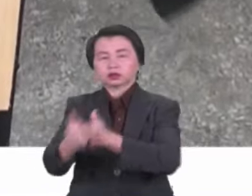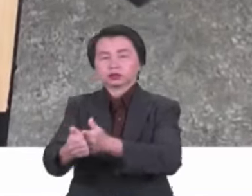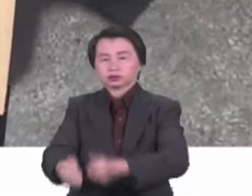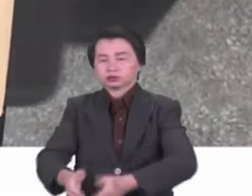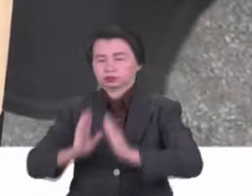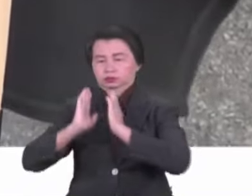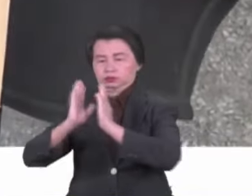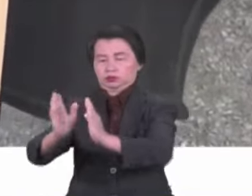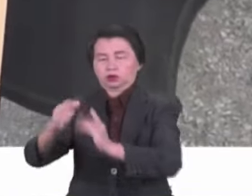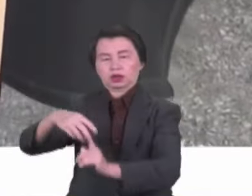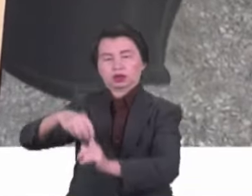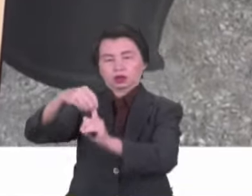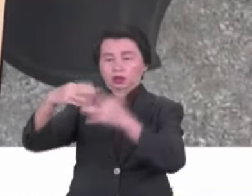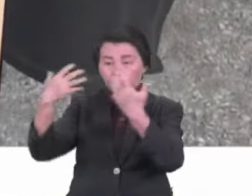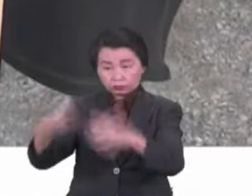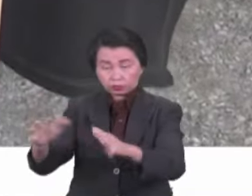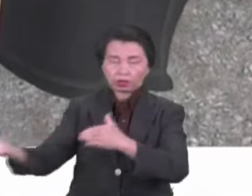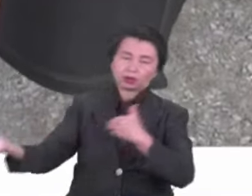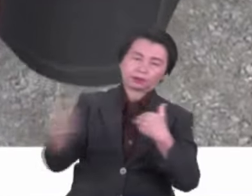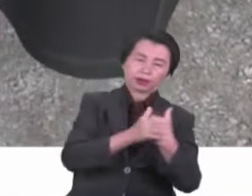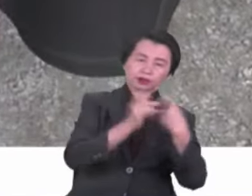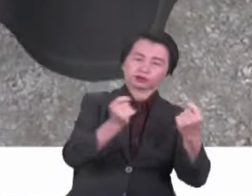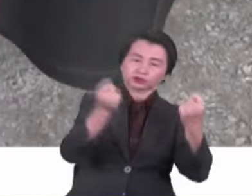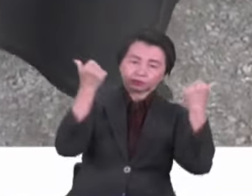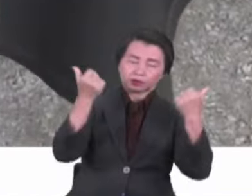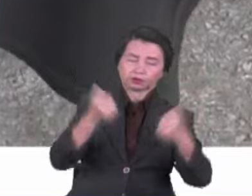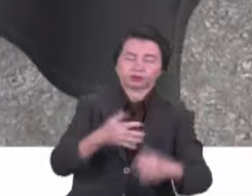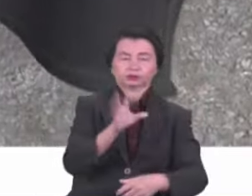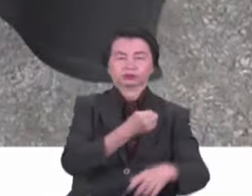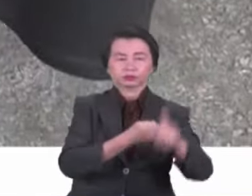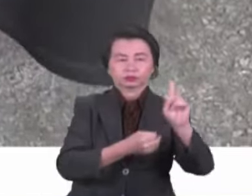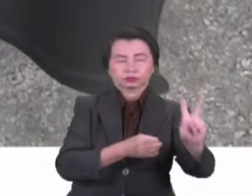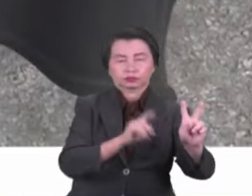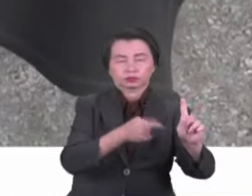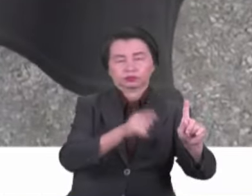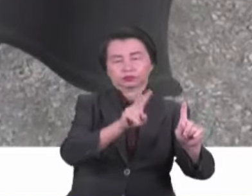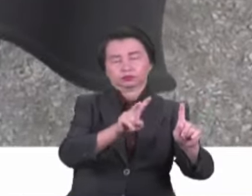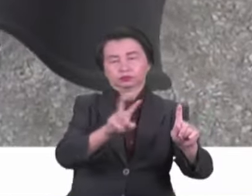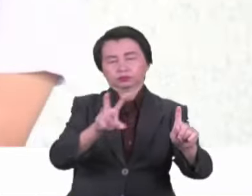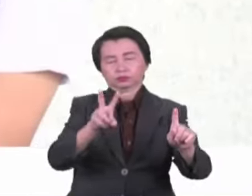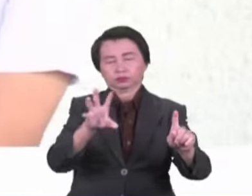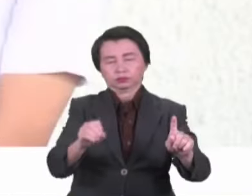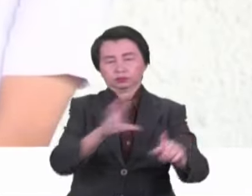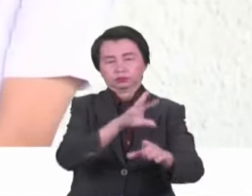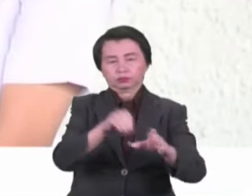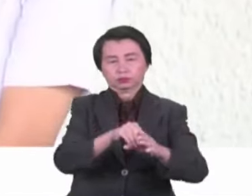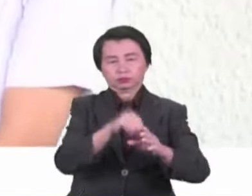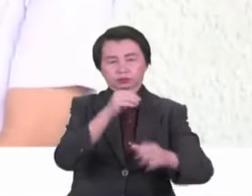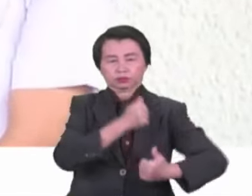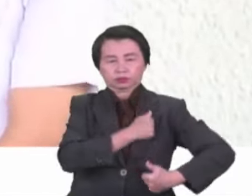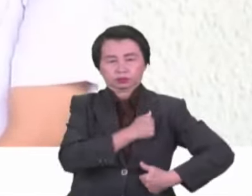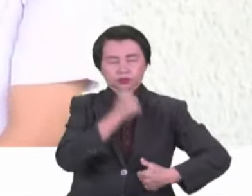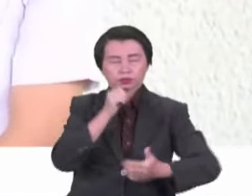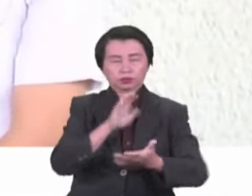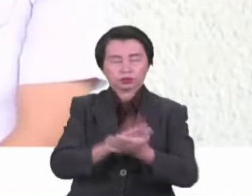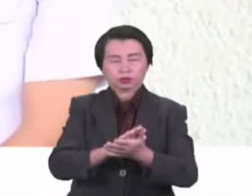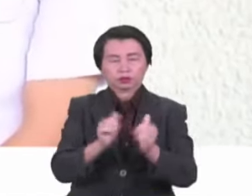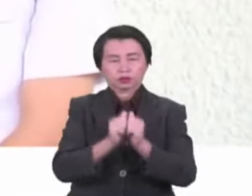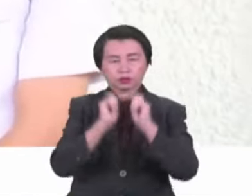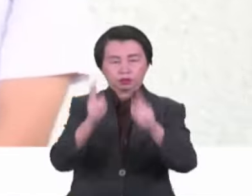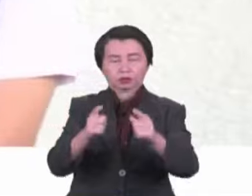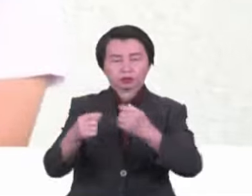awal serta dihantar pulang segera. Pada masa sama, 1,025 pegawai dan anggota ATM termasuk pasangan mengundi awal di kem